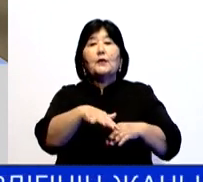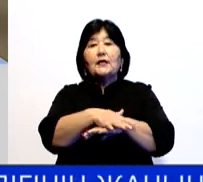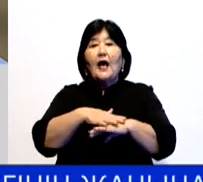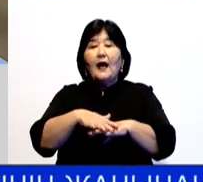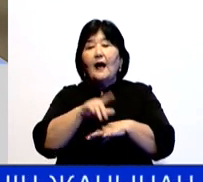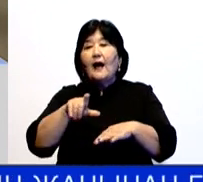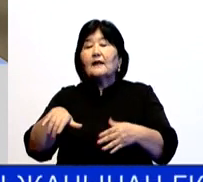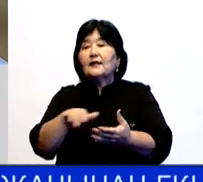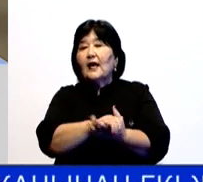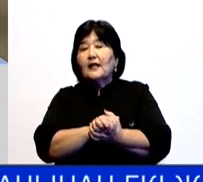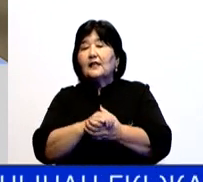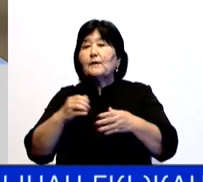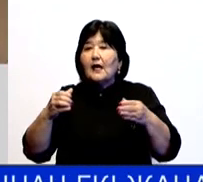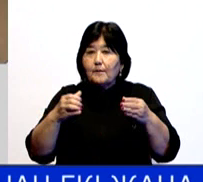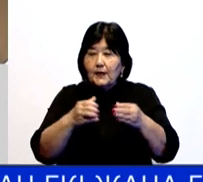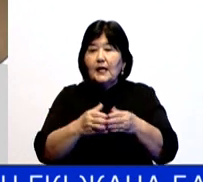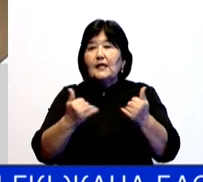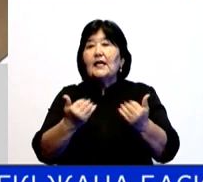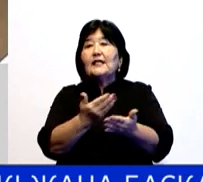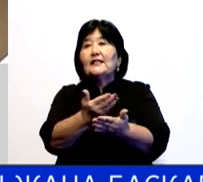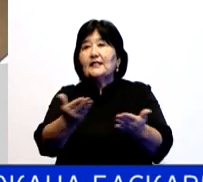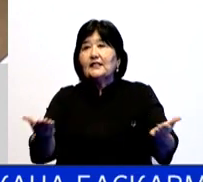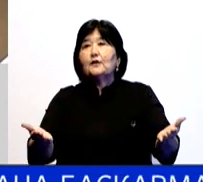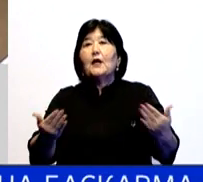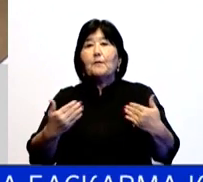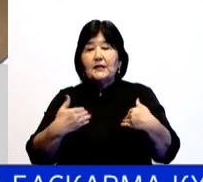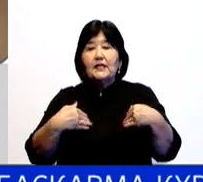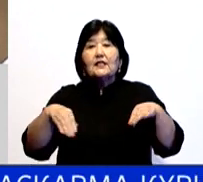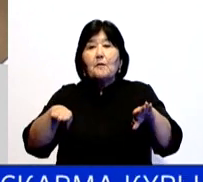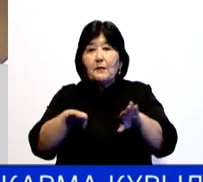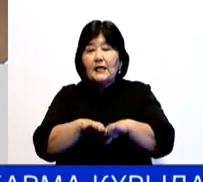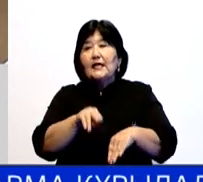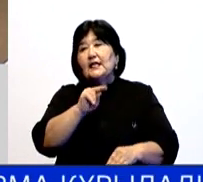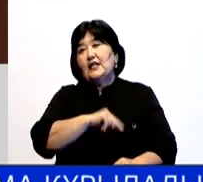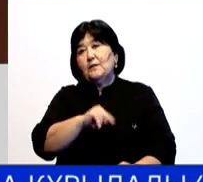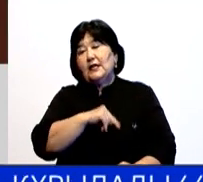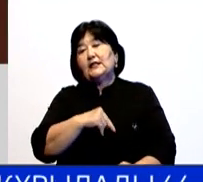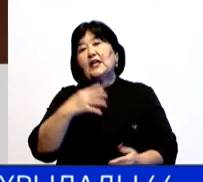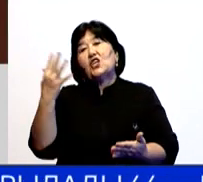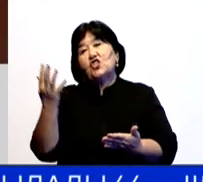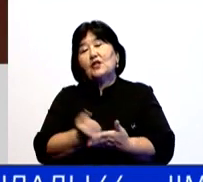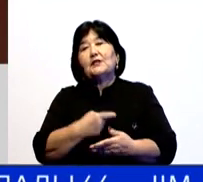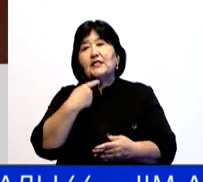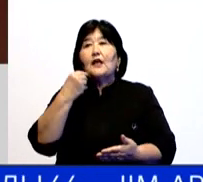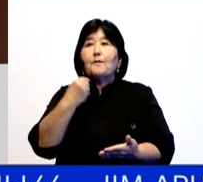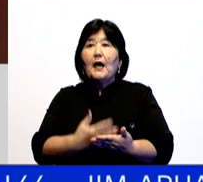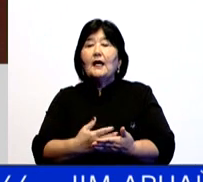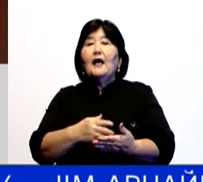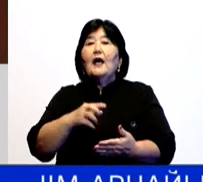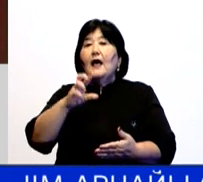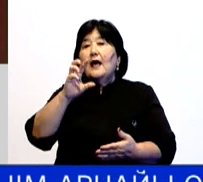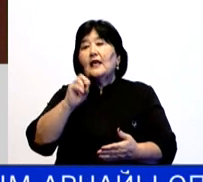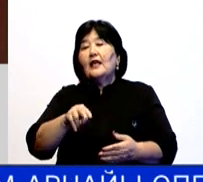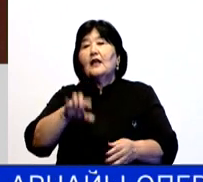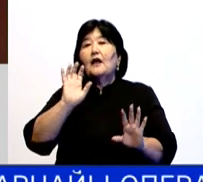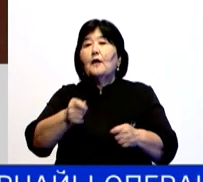ынтымағы мен бірлігінің және сіздер мен біздердің бірлескен еңбегіміздің жемісі деп бағалаймыз. Ел президентінде